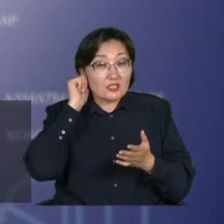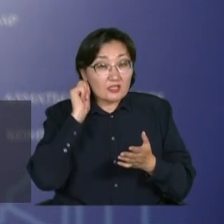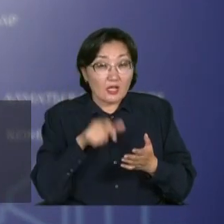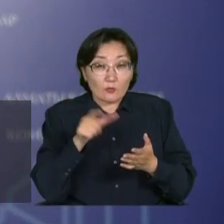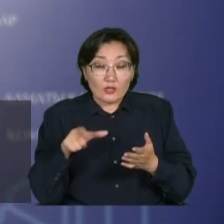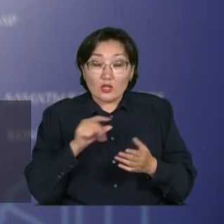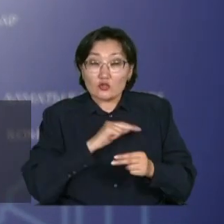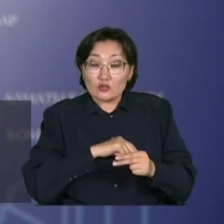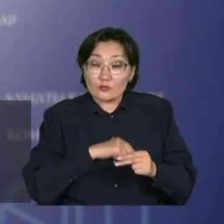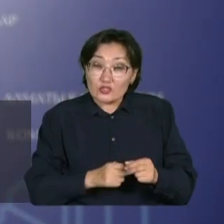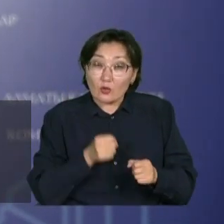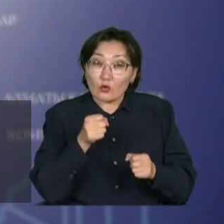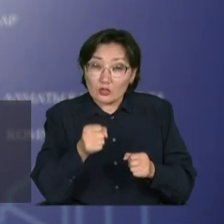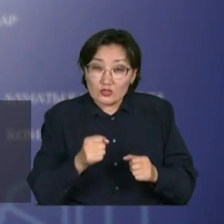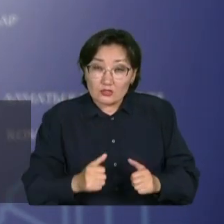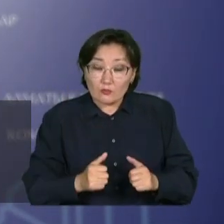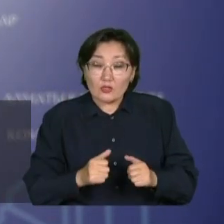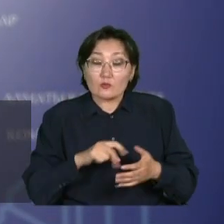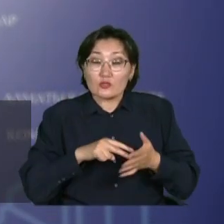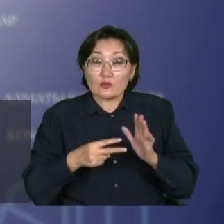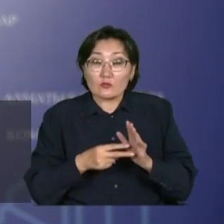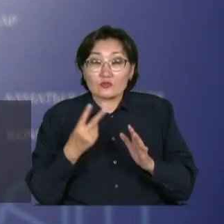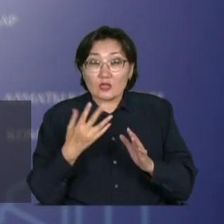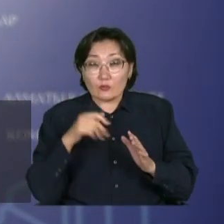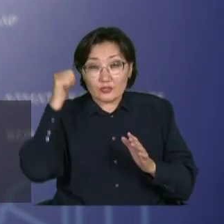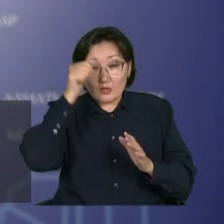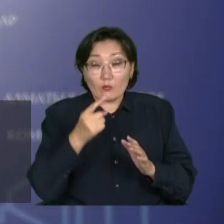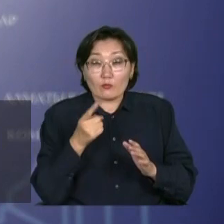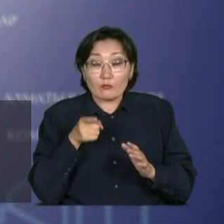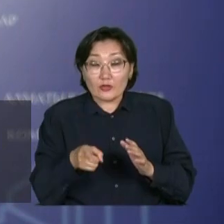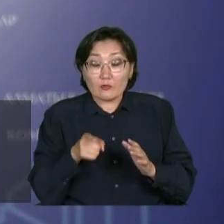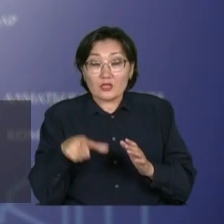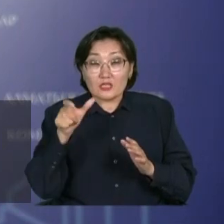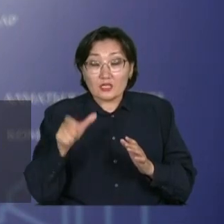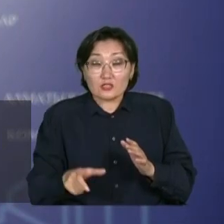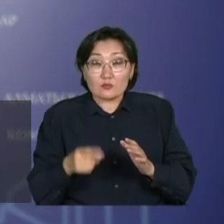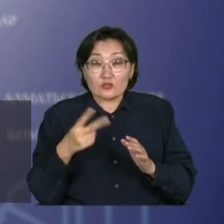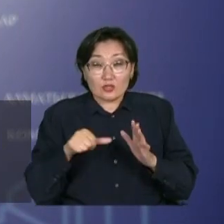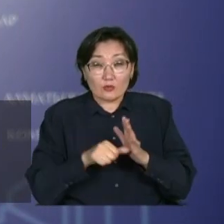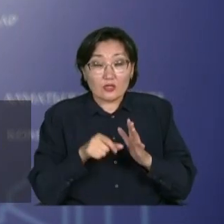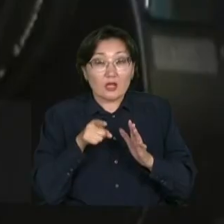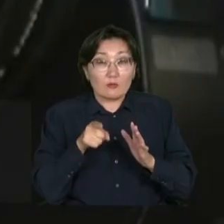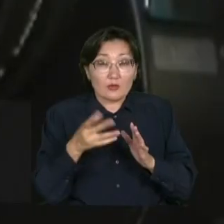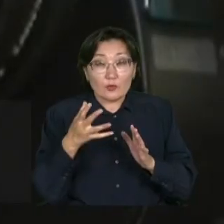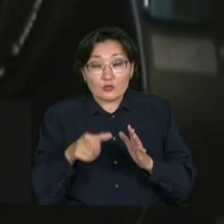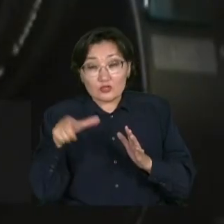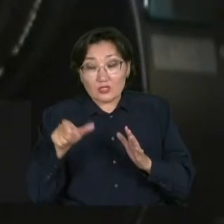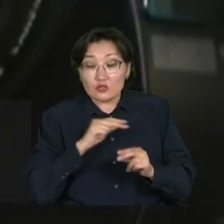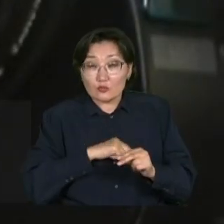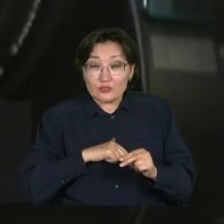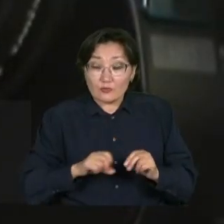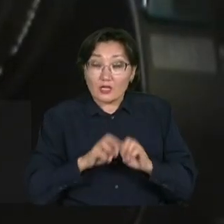жұмысқа қамтимыз деп жатырмыз. 25-ші жылы 1000 азамат, 26-ші жылы 1500 азамат жұмыспен